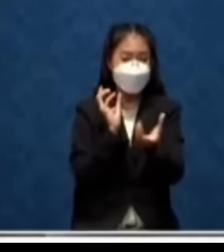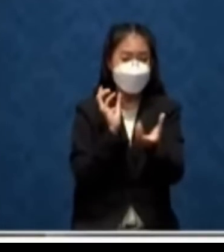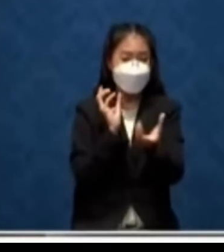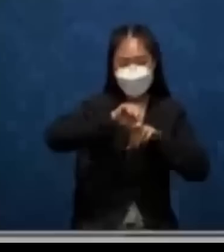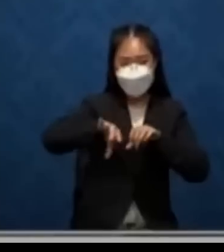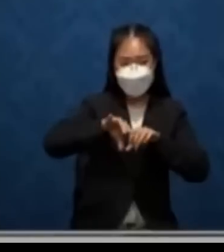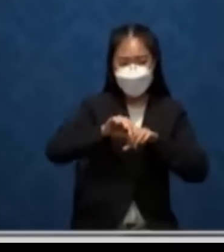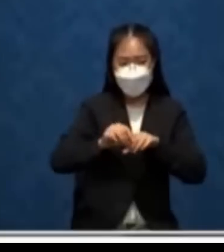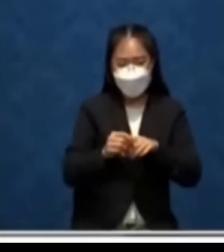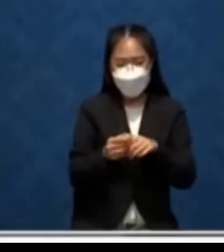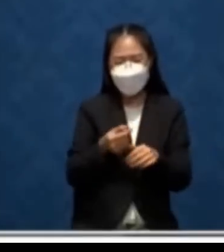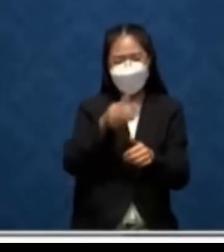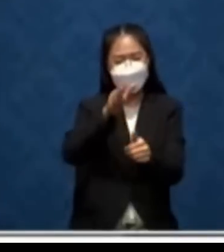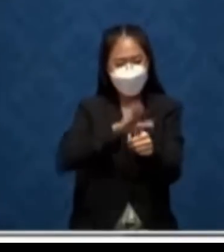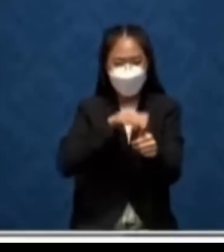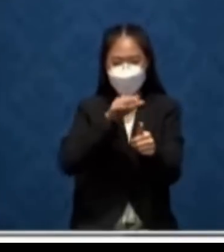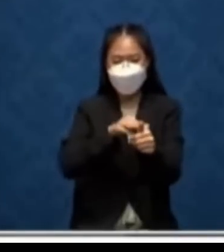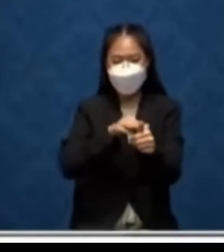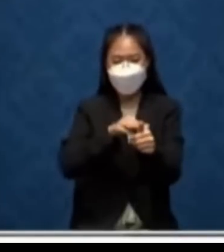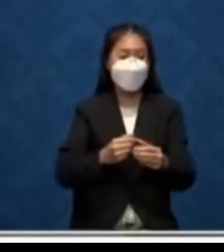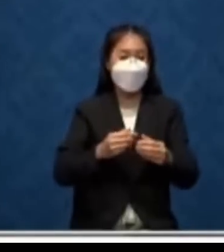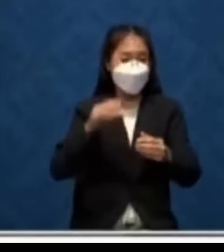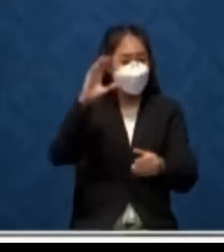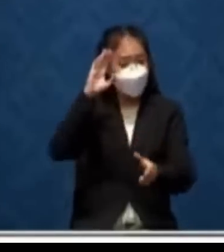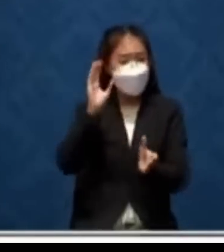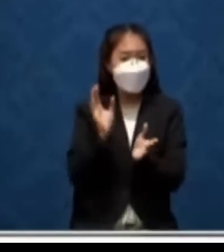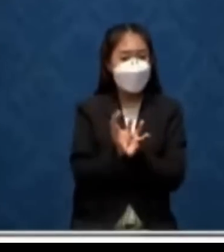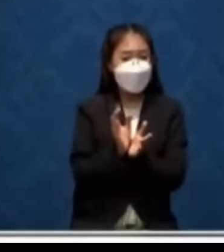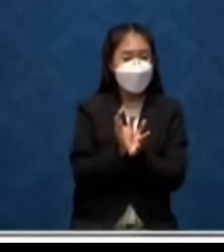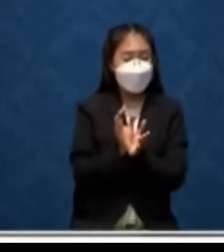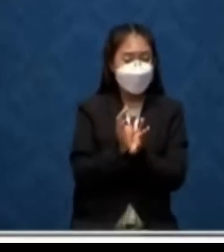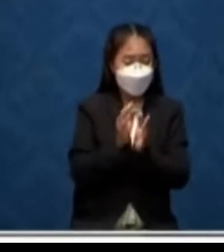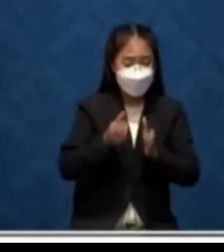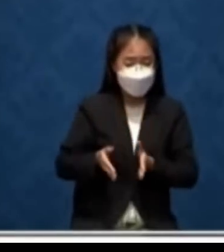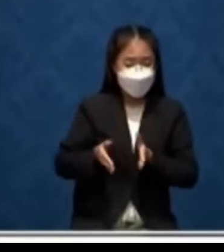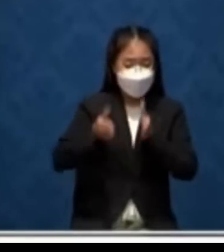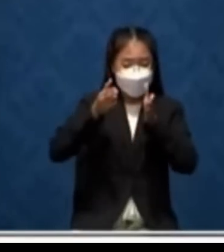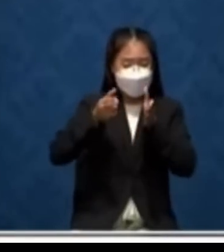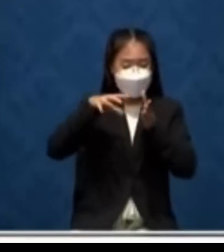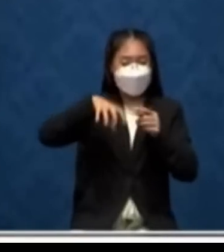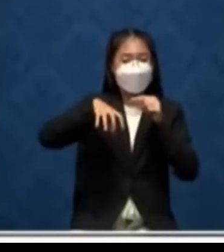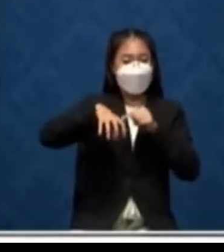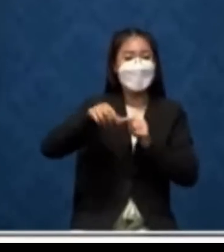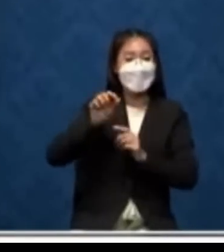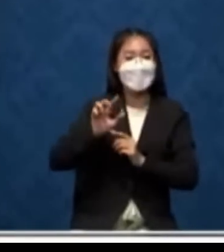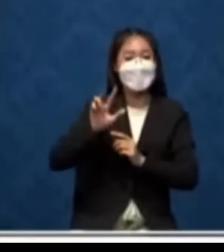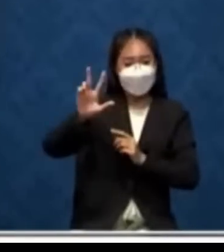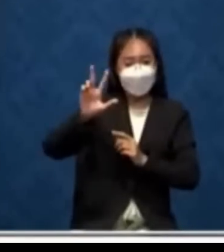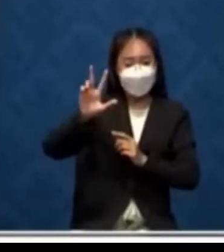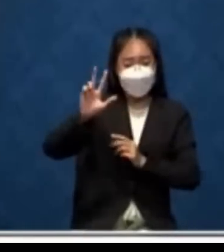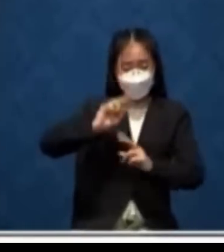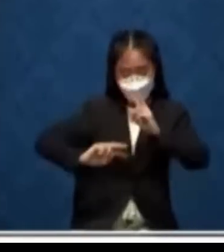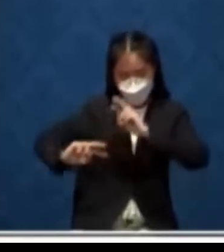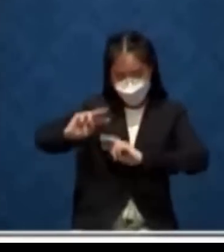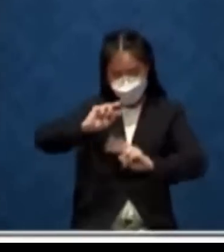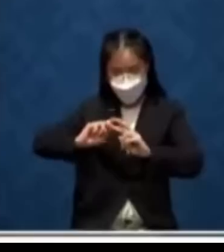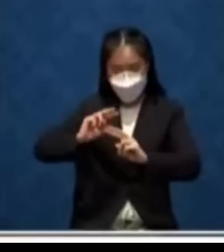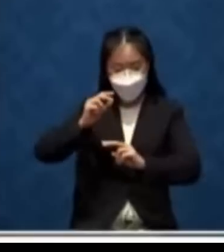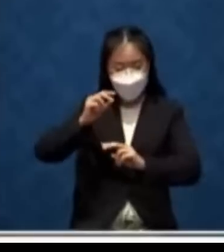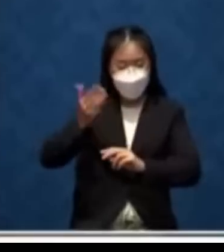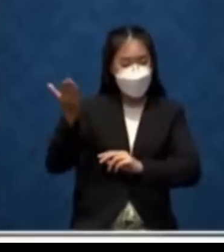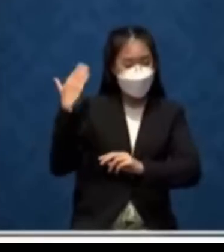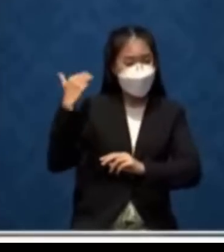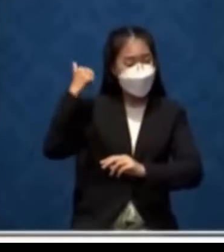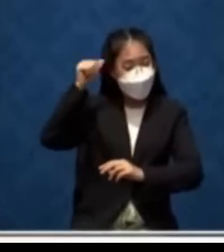น่าสงสารเจ้าหน้าที่ตำรวจเขานะครับส่วนอาคารหลังที่สามเพิ่งมาค้นเอาอีก5วันให้หลังเ